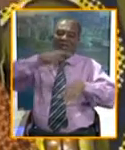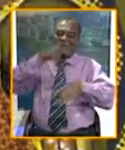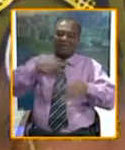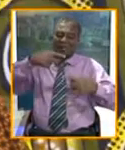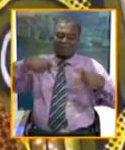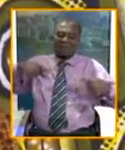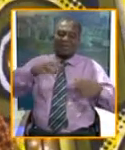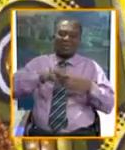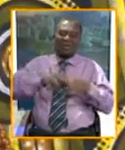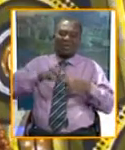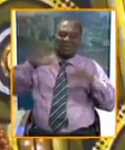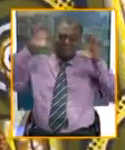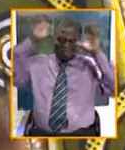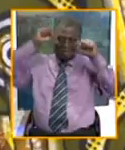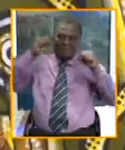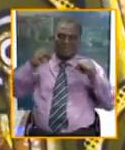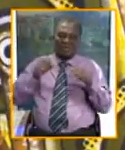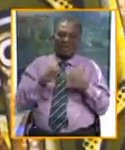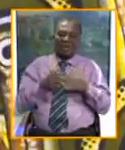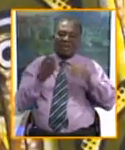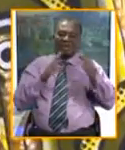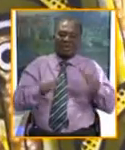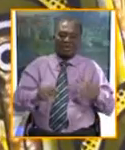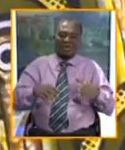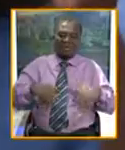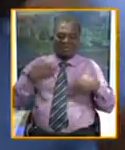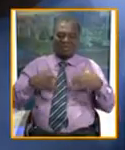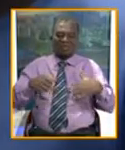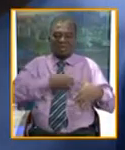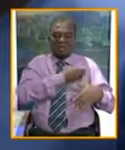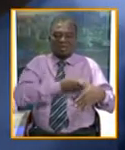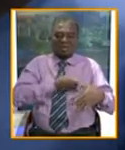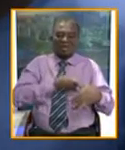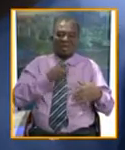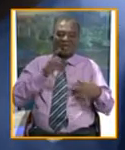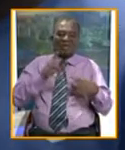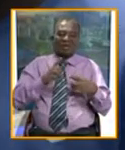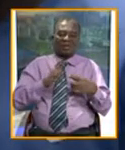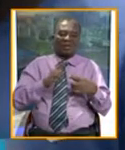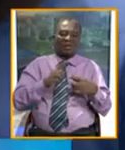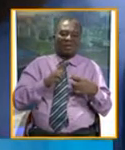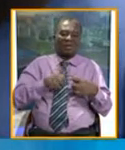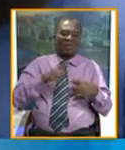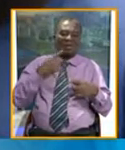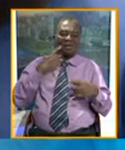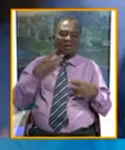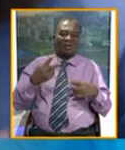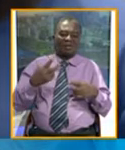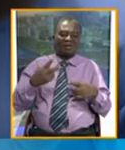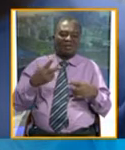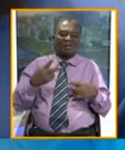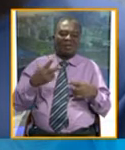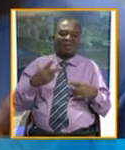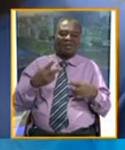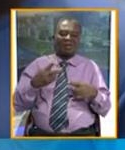opposant de Denis Sassou Nguesso. Sa mort suscite de vives émotions. À 5 heures là, quand je suis réveillé, j'ai vu la circulation